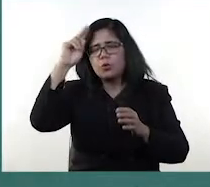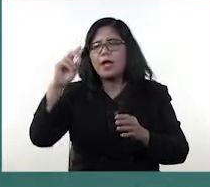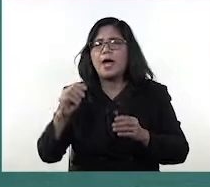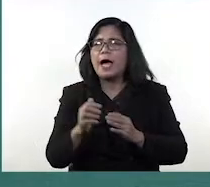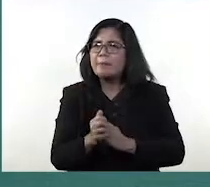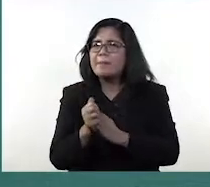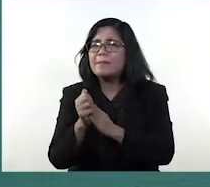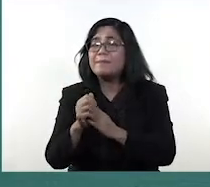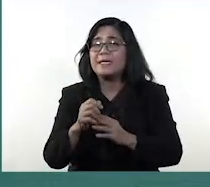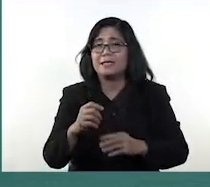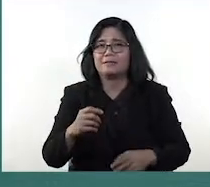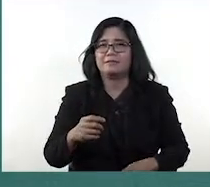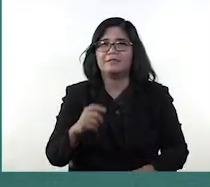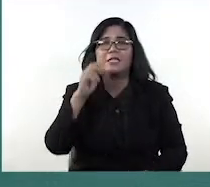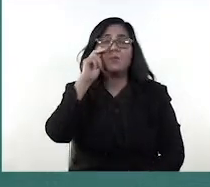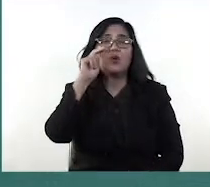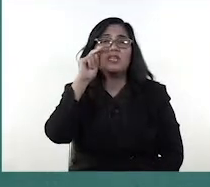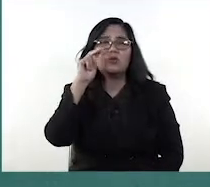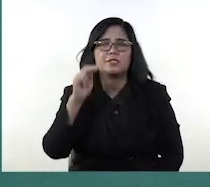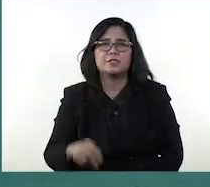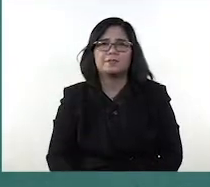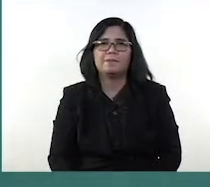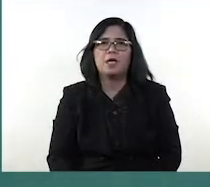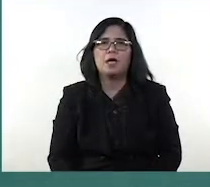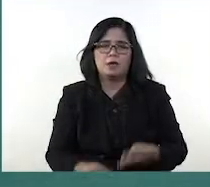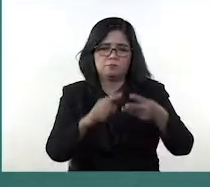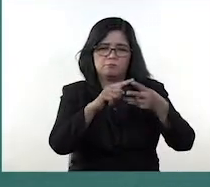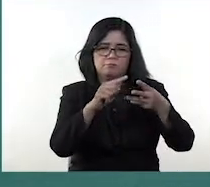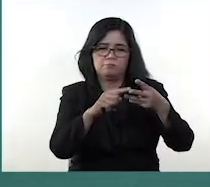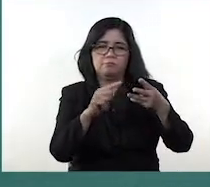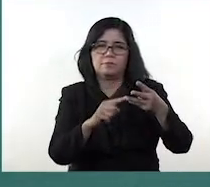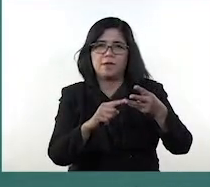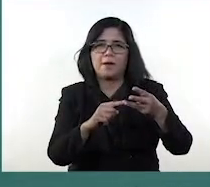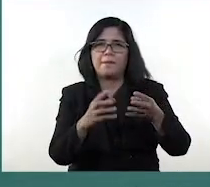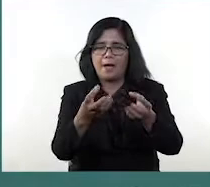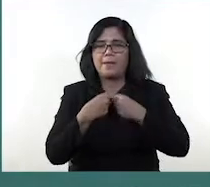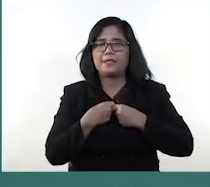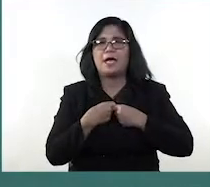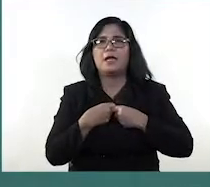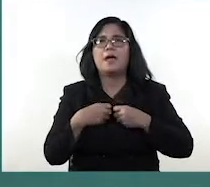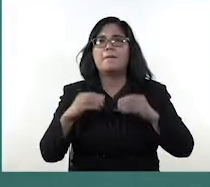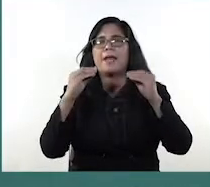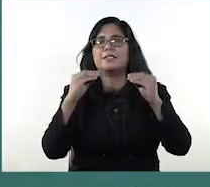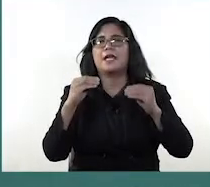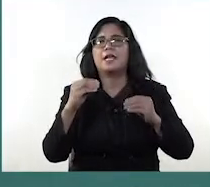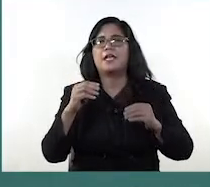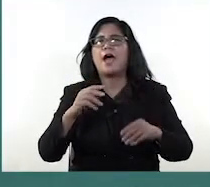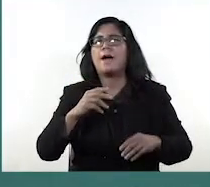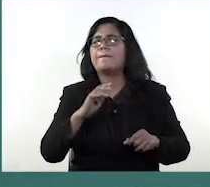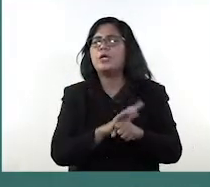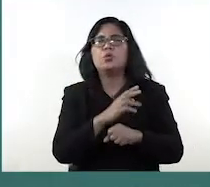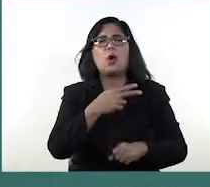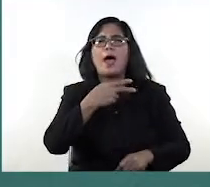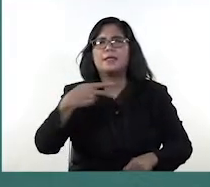singa dari ketika ilustrasi digital dapat pelajaran-pelajaran berarti untuk menjalankan tugas gereja di akhir zaman edan ke-8 Ingatlah